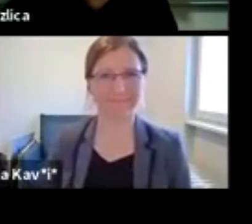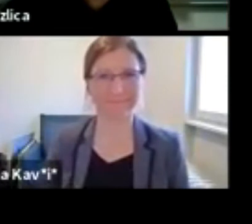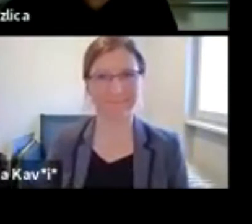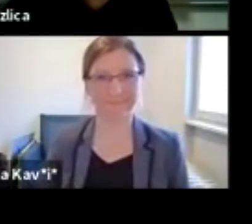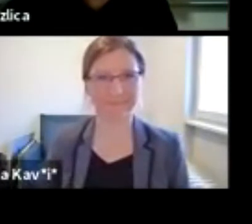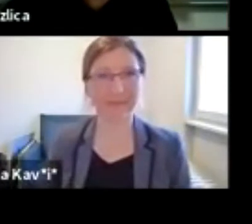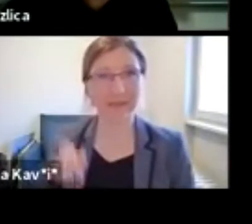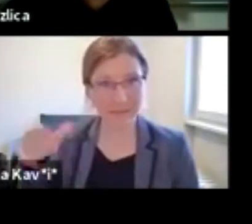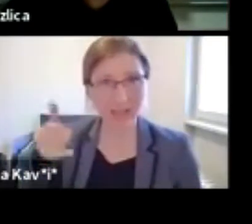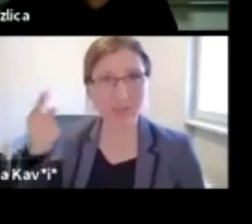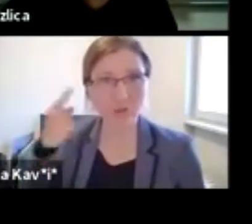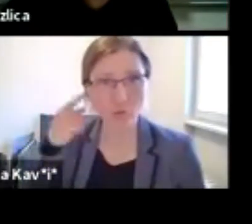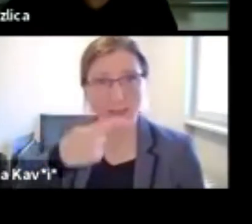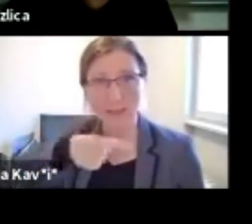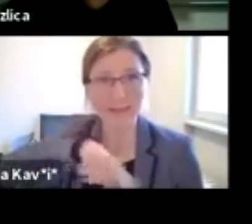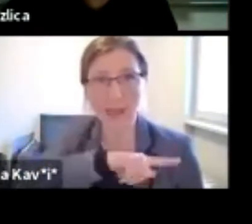Jel vi nas čujete?